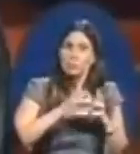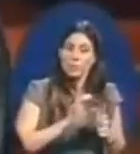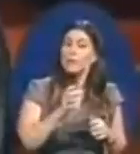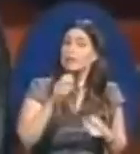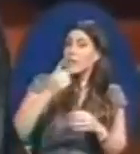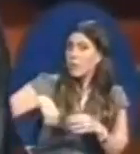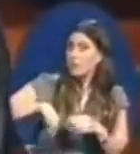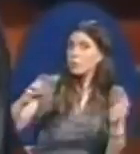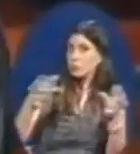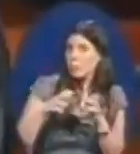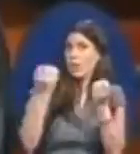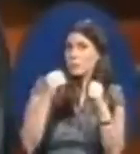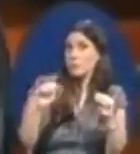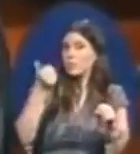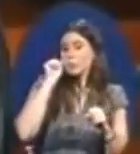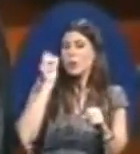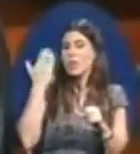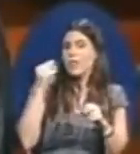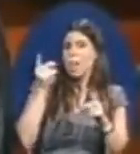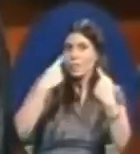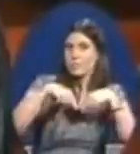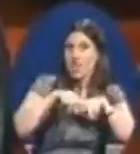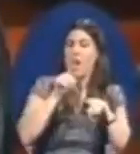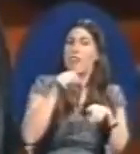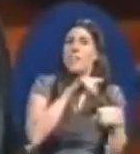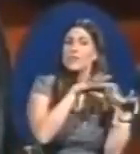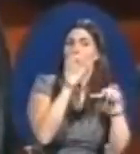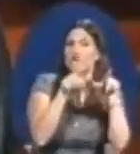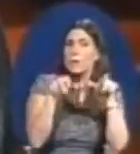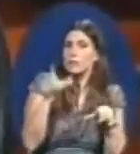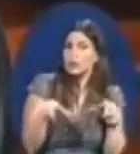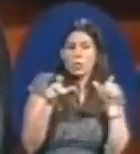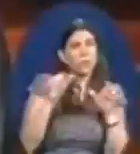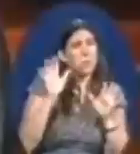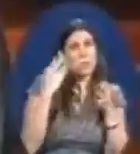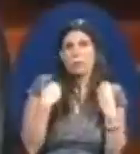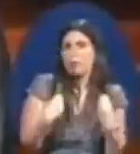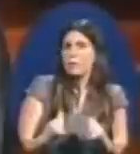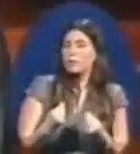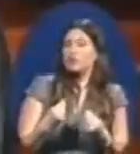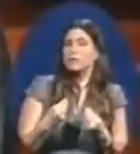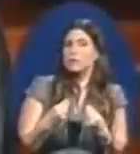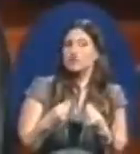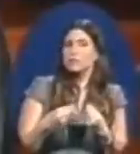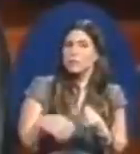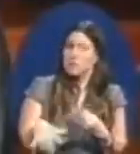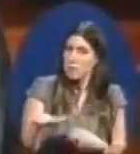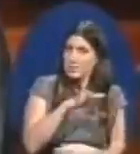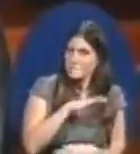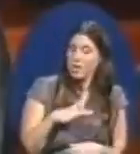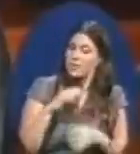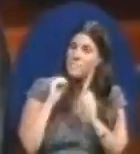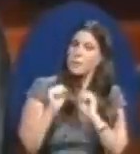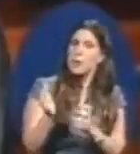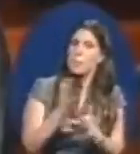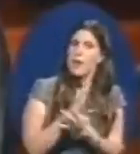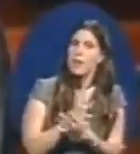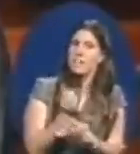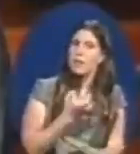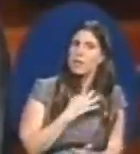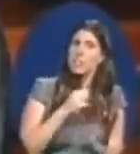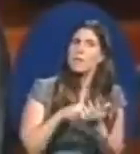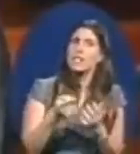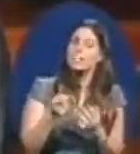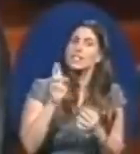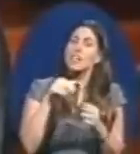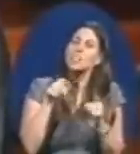התכנסה ועידה. 1800 איש, אנשים מאוד טובים מכל המגזרים, ותמכו בהחלטה שלי. לכן